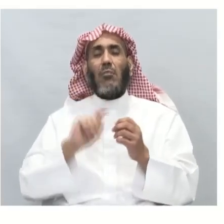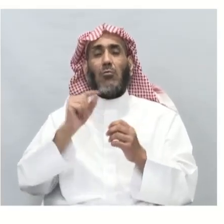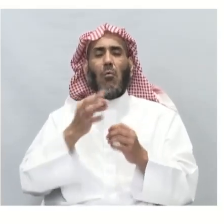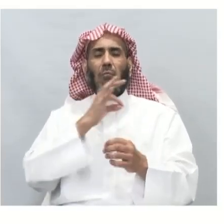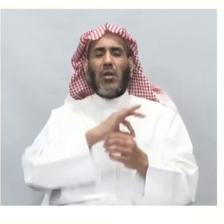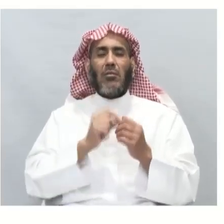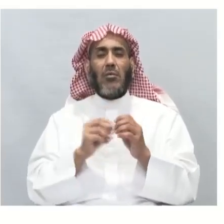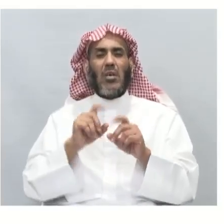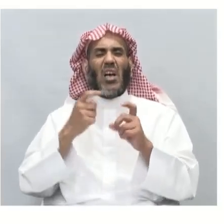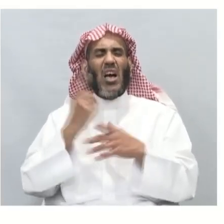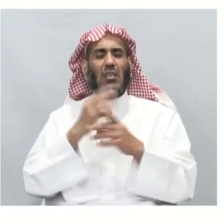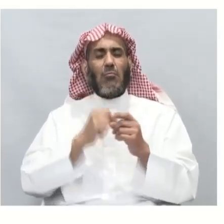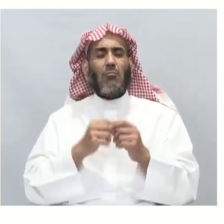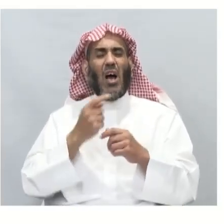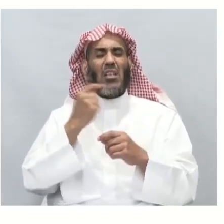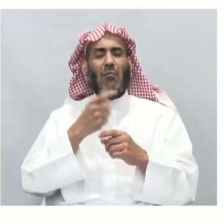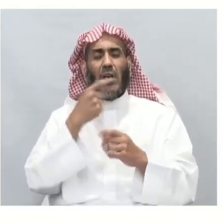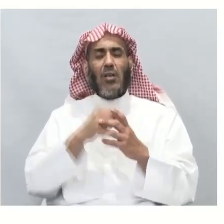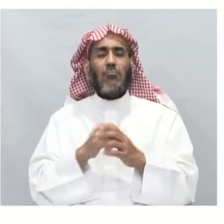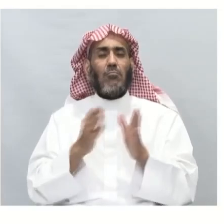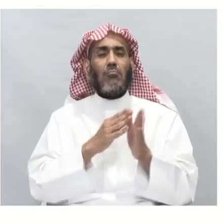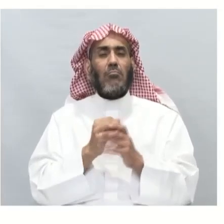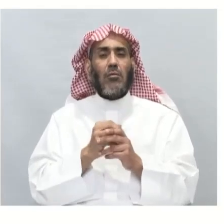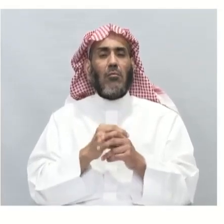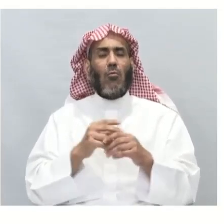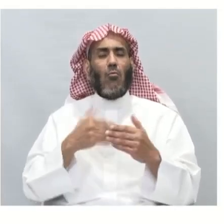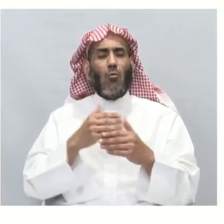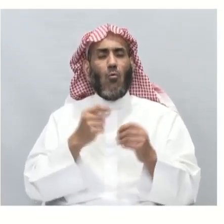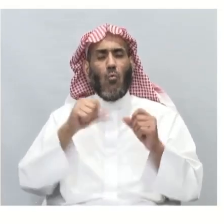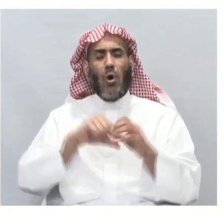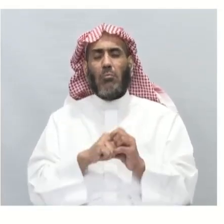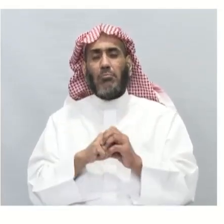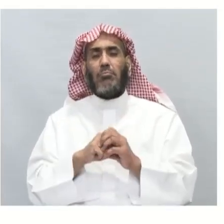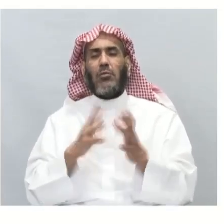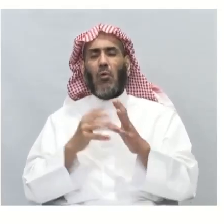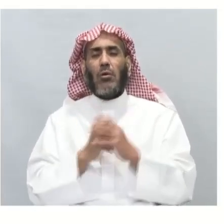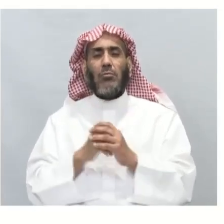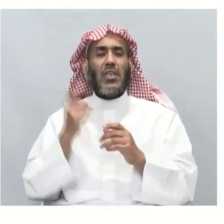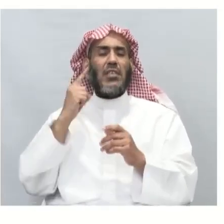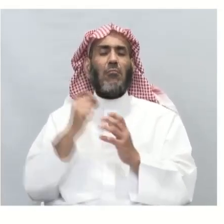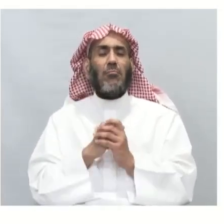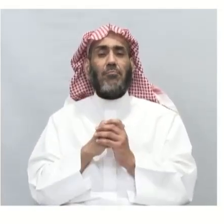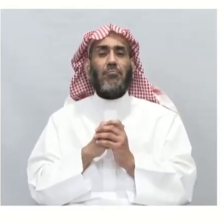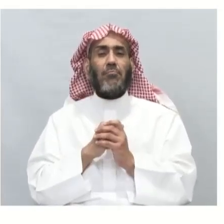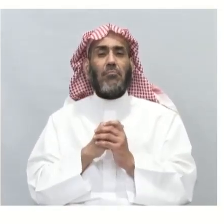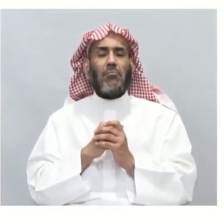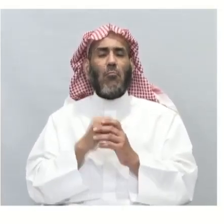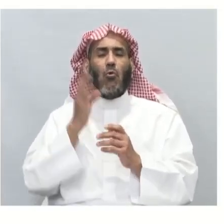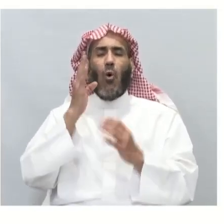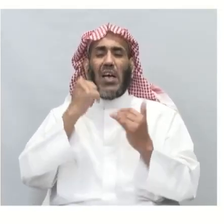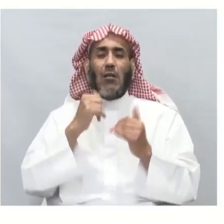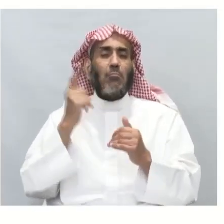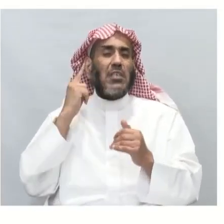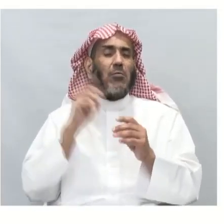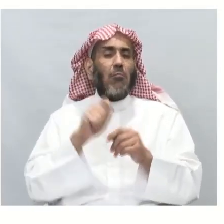التشخيص قد يؤدي لخطا في العلاج وبهذا تكون العواقب وخيمه تتوقعون الاستماع او عدم الاستماع